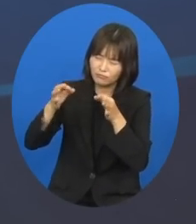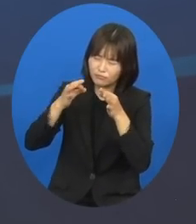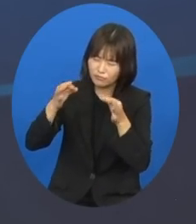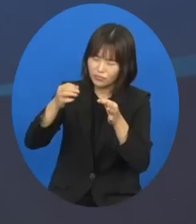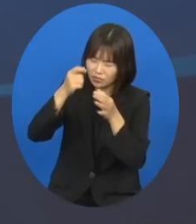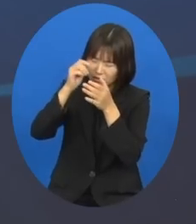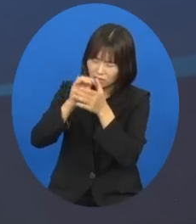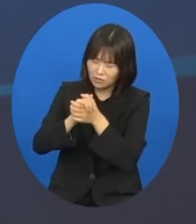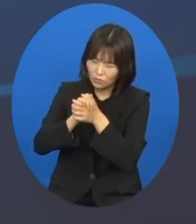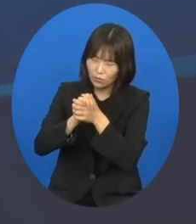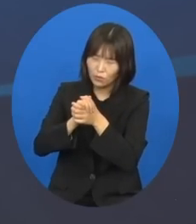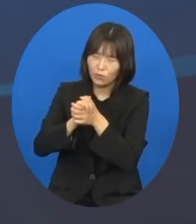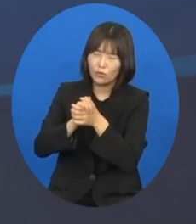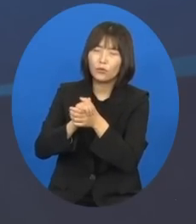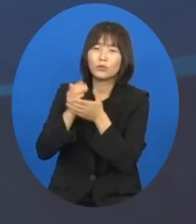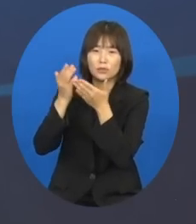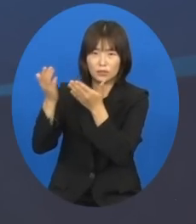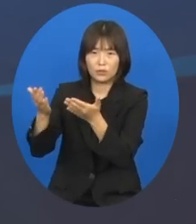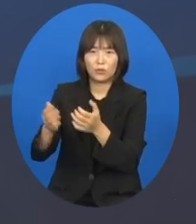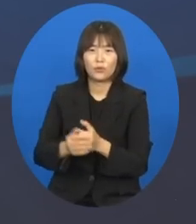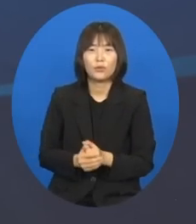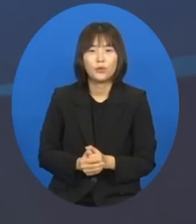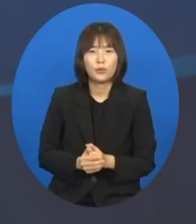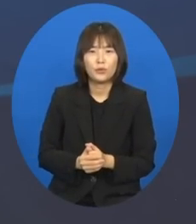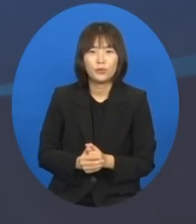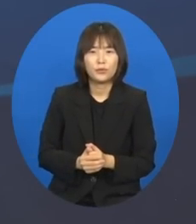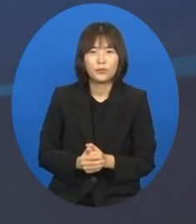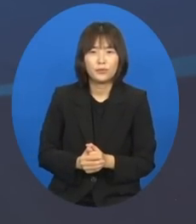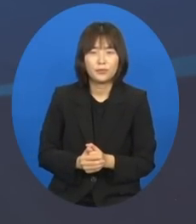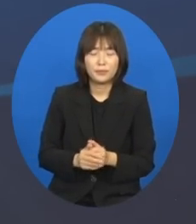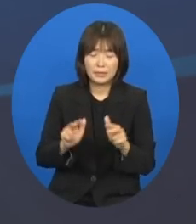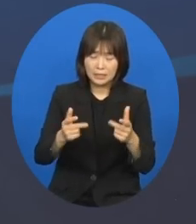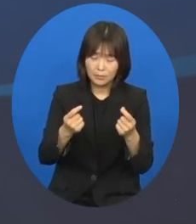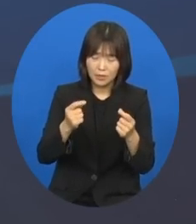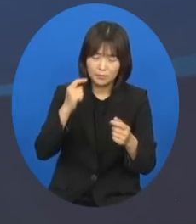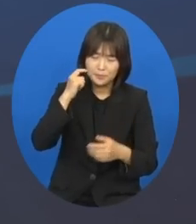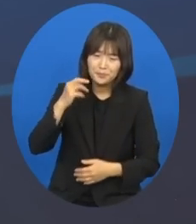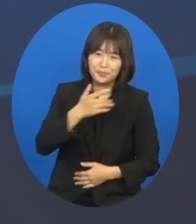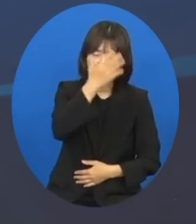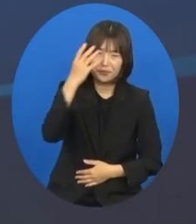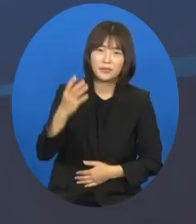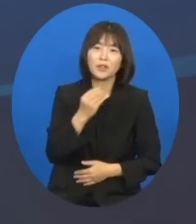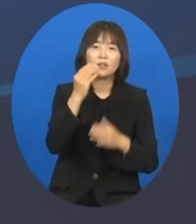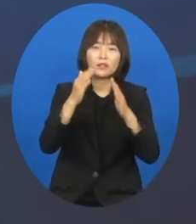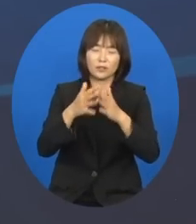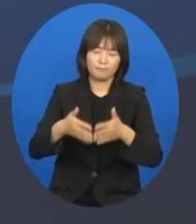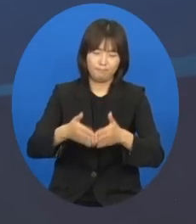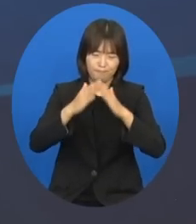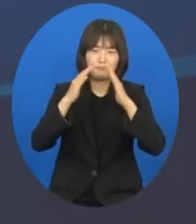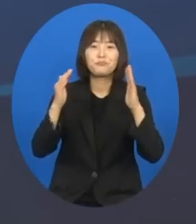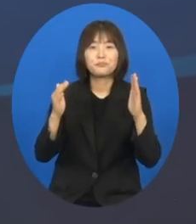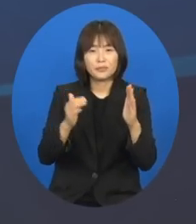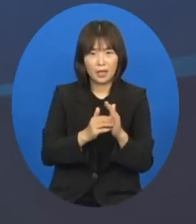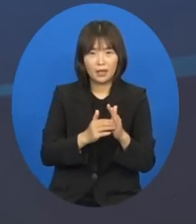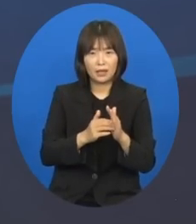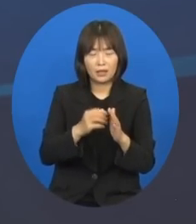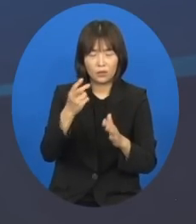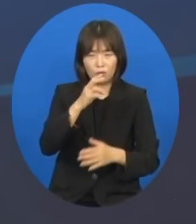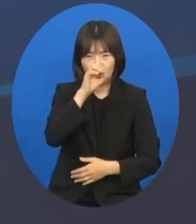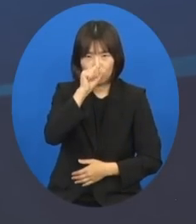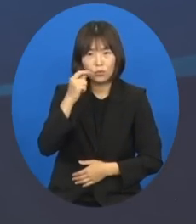급한 은혜 쌓아두신 은혜 받아서 이렇게 아름다운 성전을 세우고 좋은 우리 또